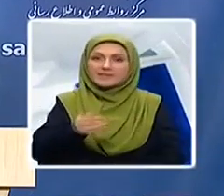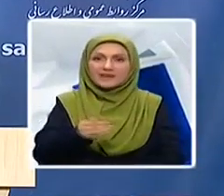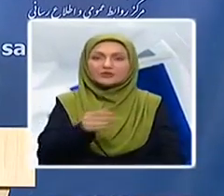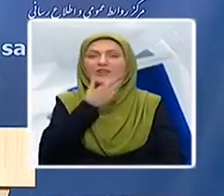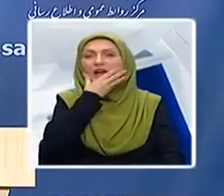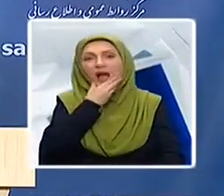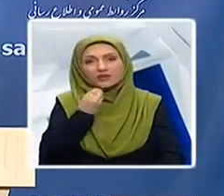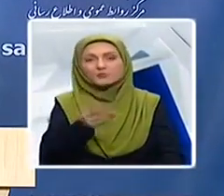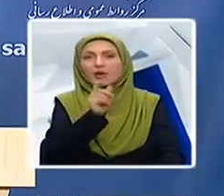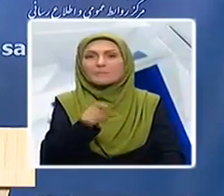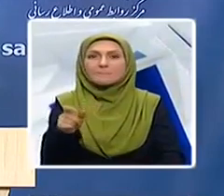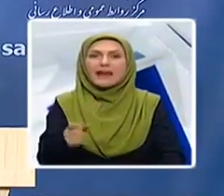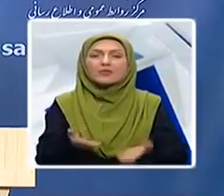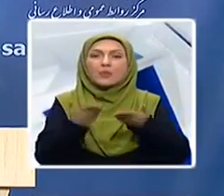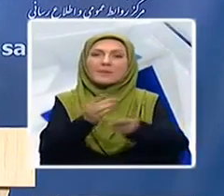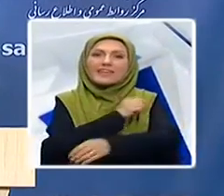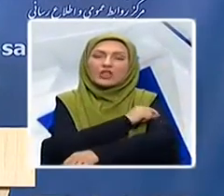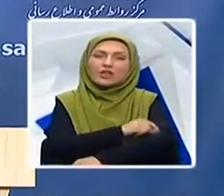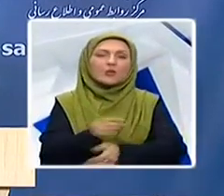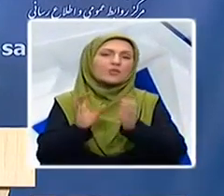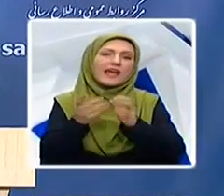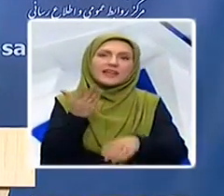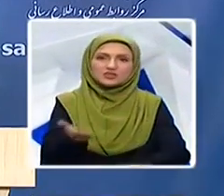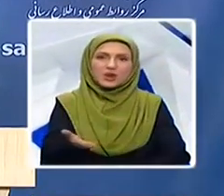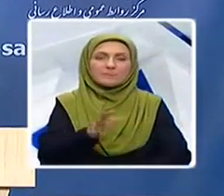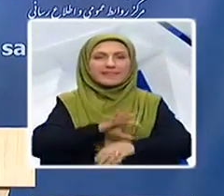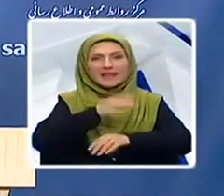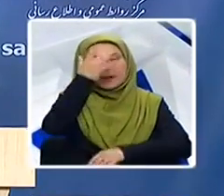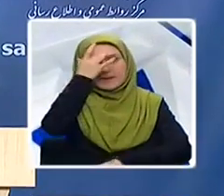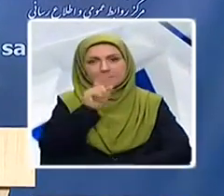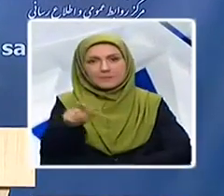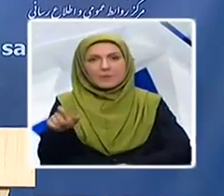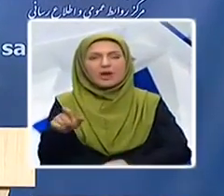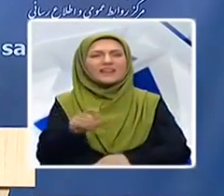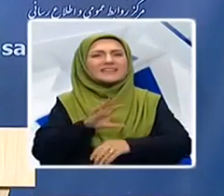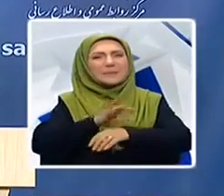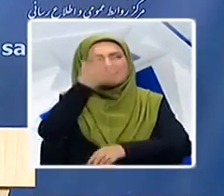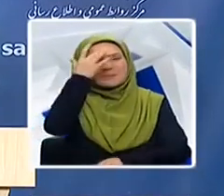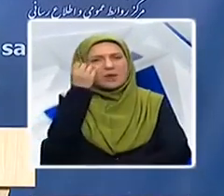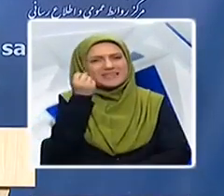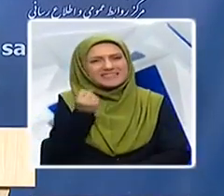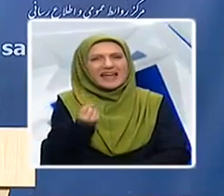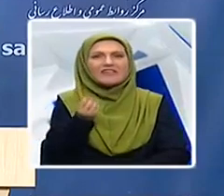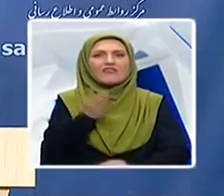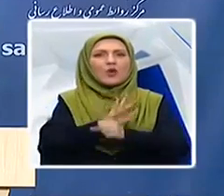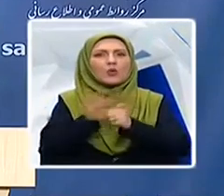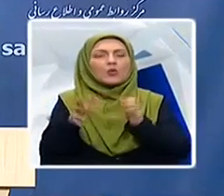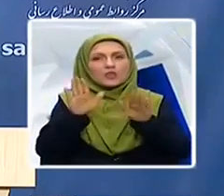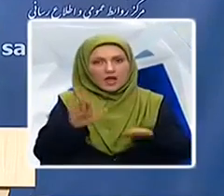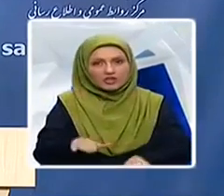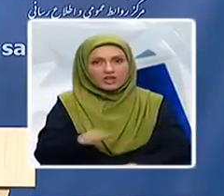برای اهداء خون مراجعه کنند. همچنین بیمارانی که بیماری سبک کرونا داشتند پلاسما اهدا